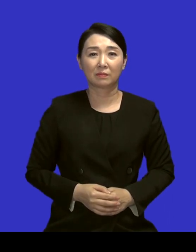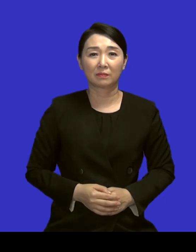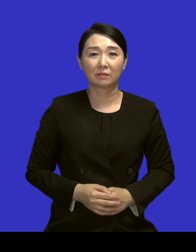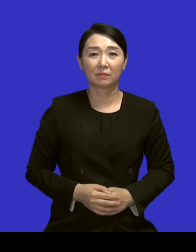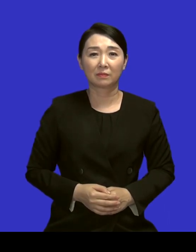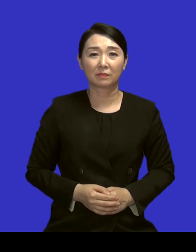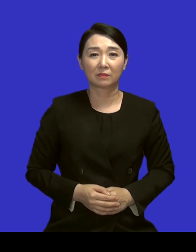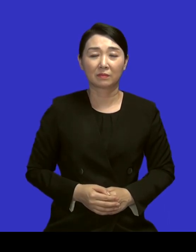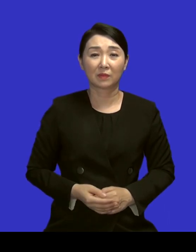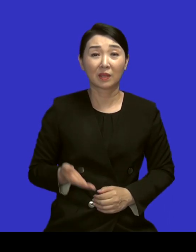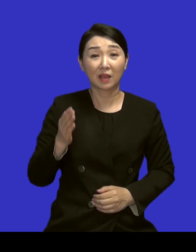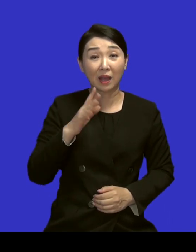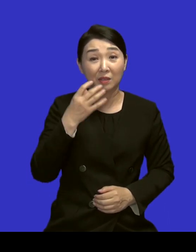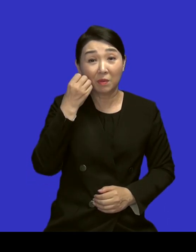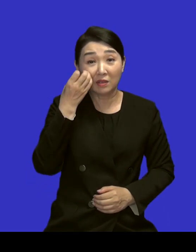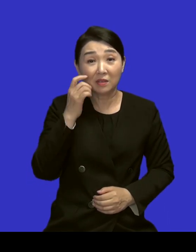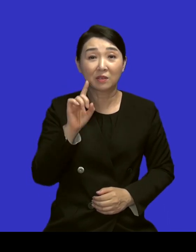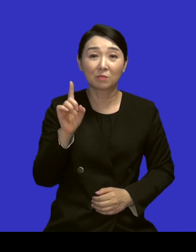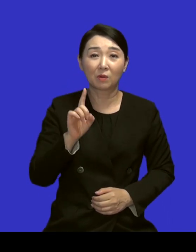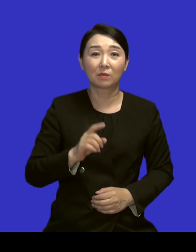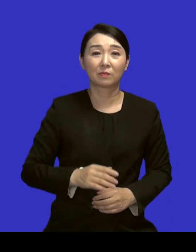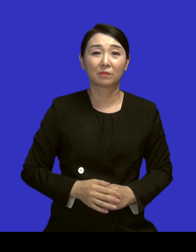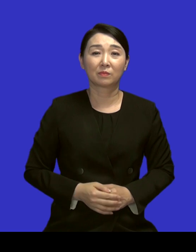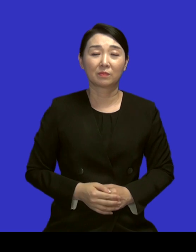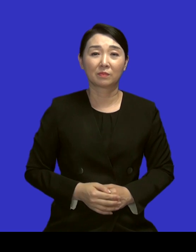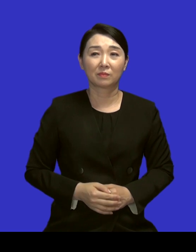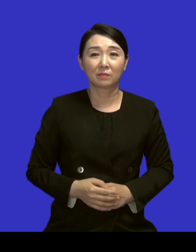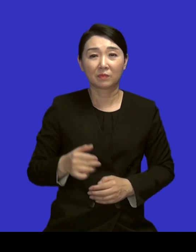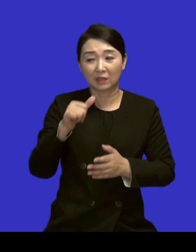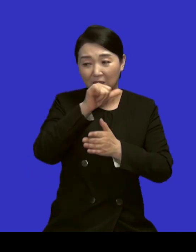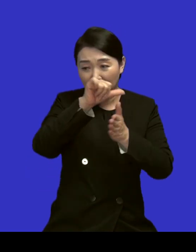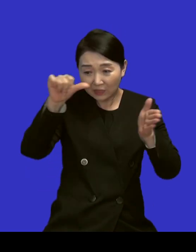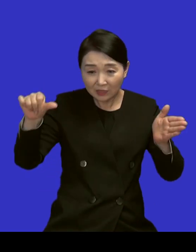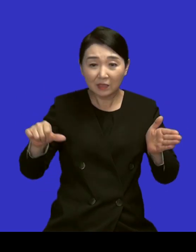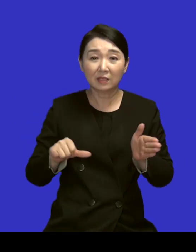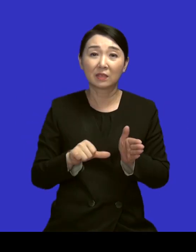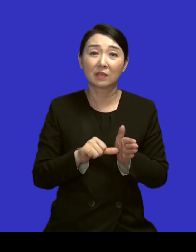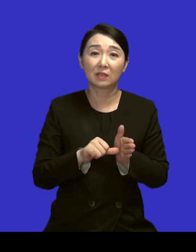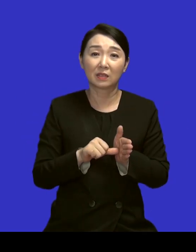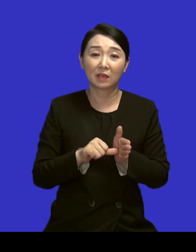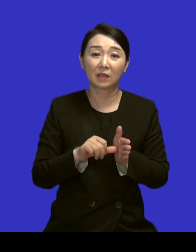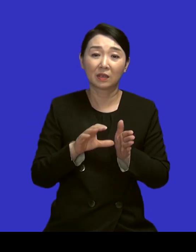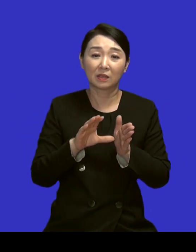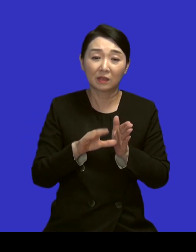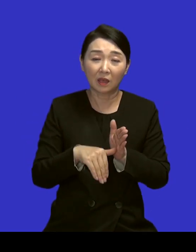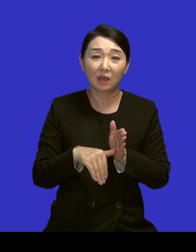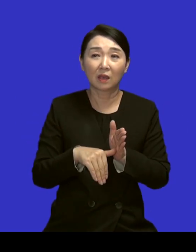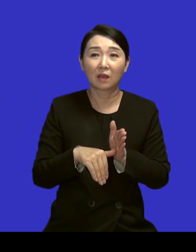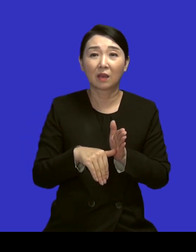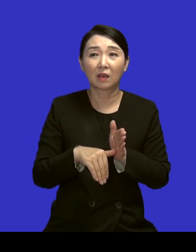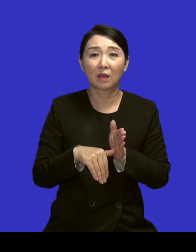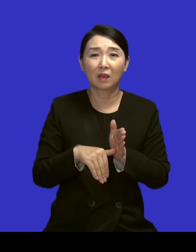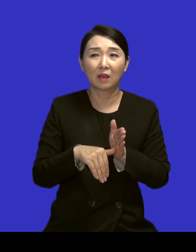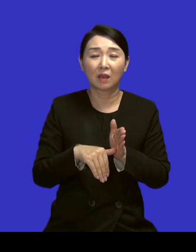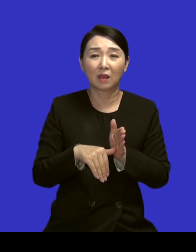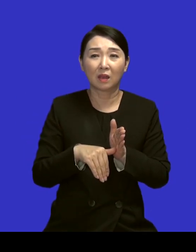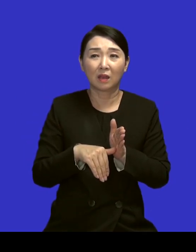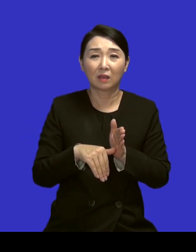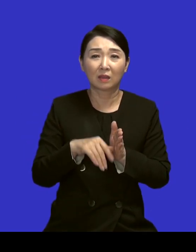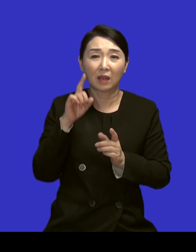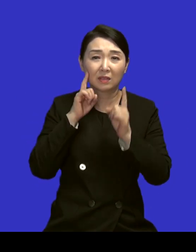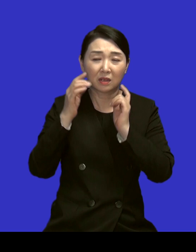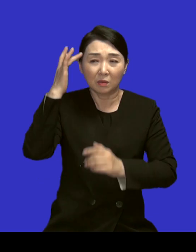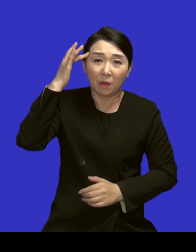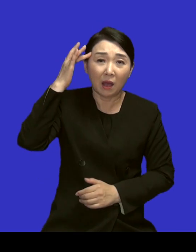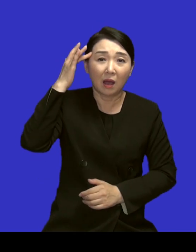그래도 신기한 게 그렇게 인생에 지울 수 없는 트라우마가 들어온 날이 제